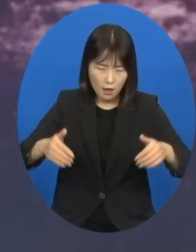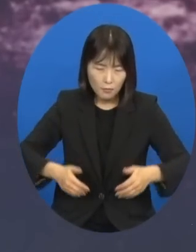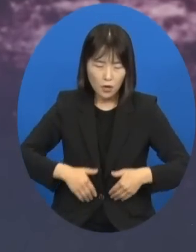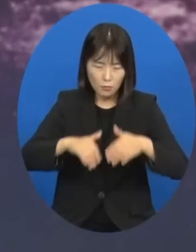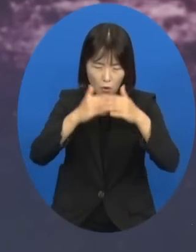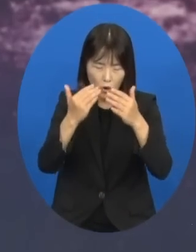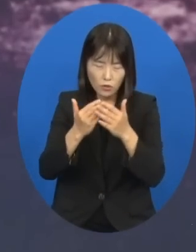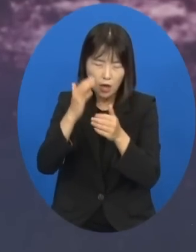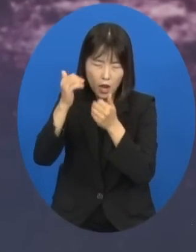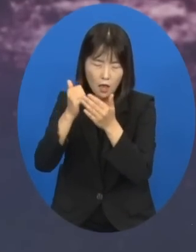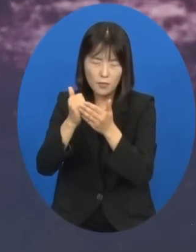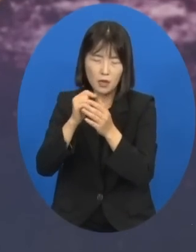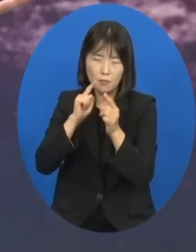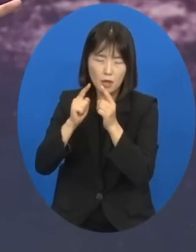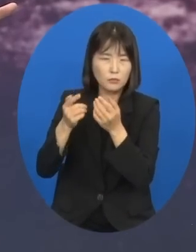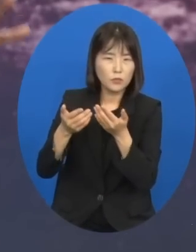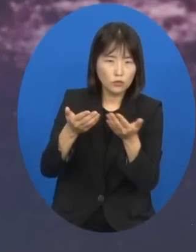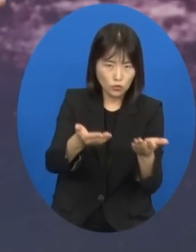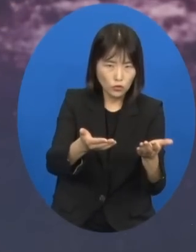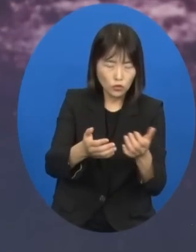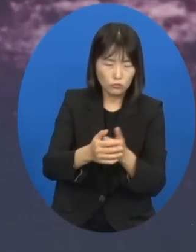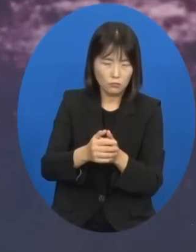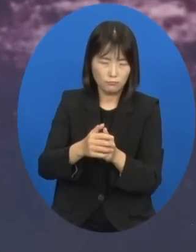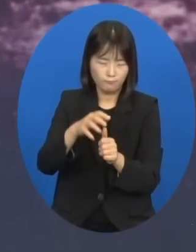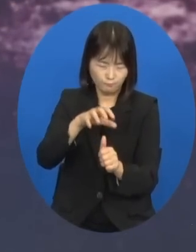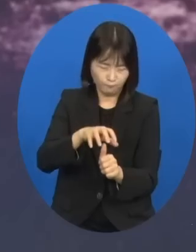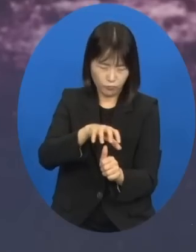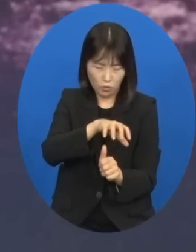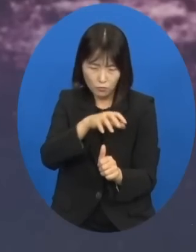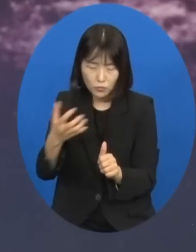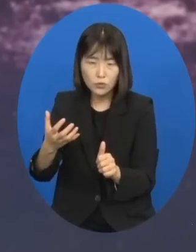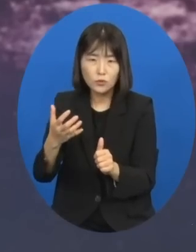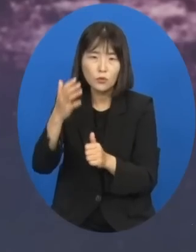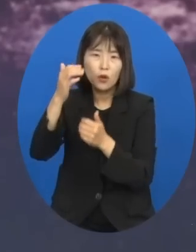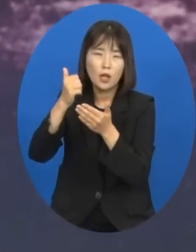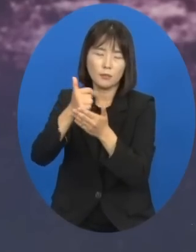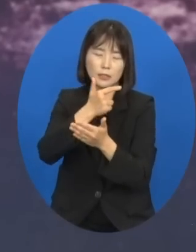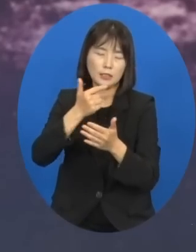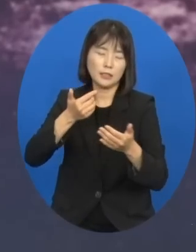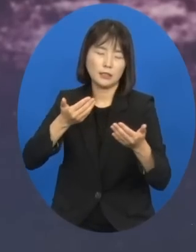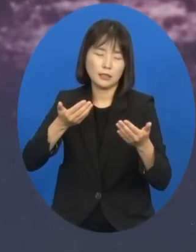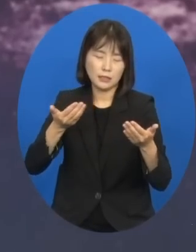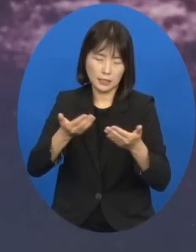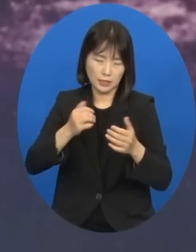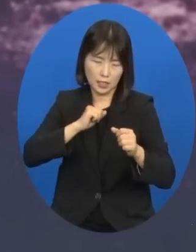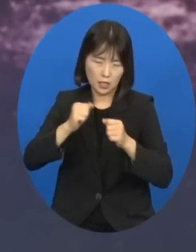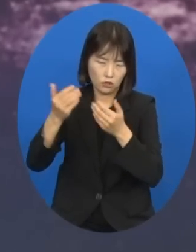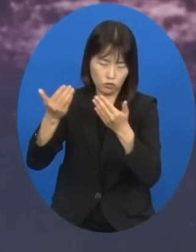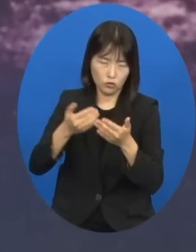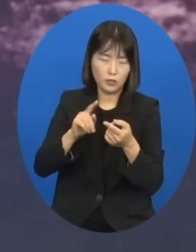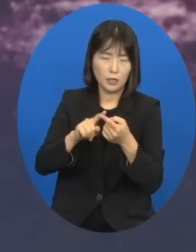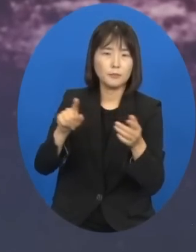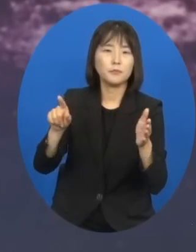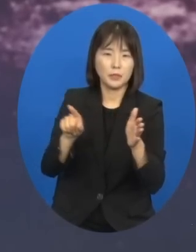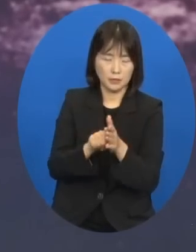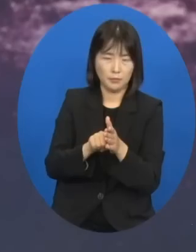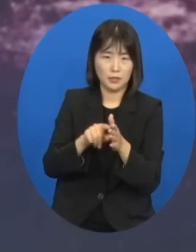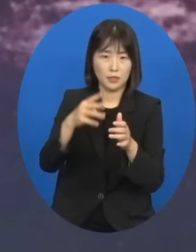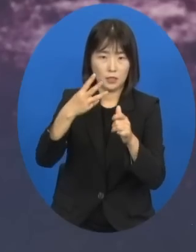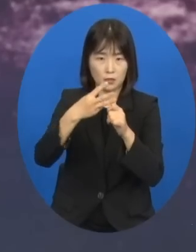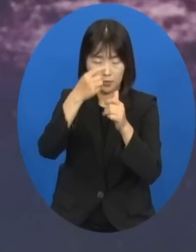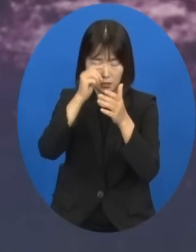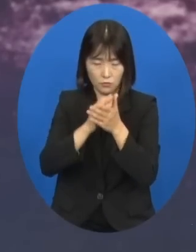말씀하시고 또한 묶여있는 것들을 풀어주시고 그 길을 행하실 줄로 믿습니다. 우리 세 번째로 기도할 때